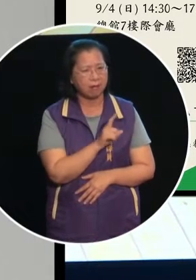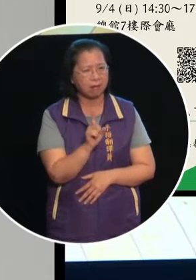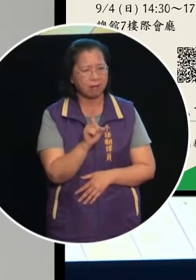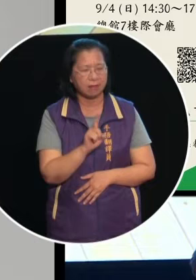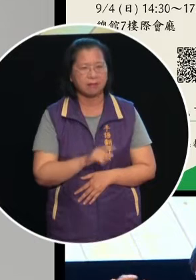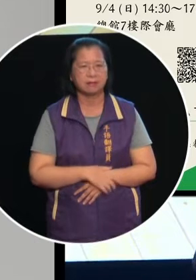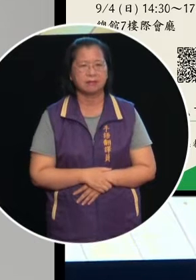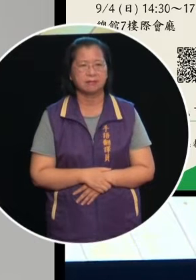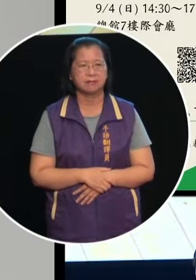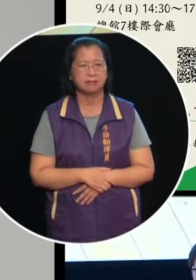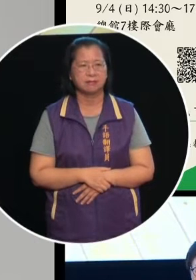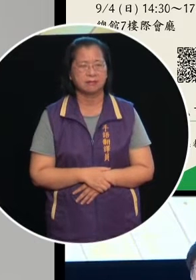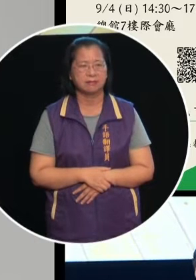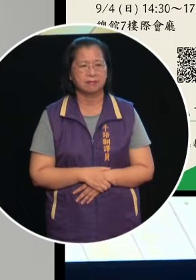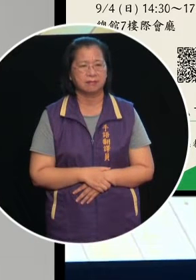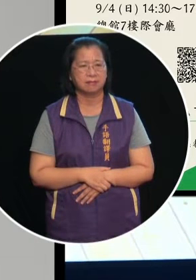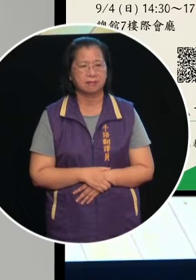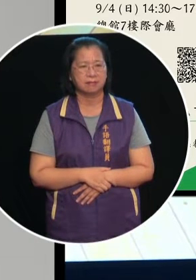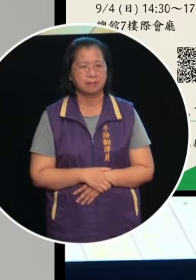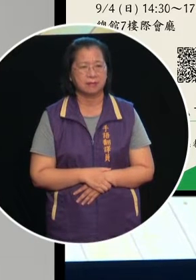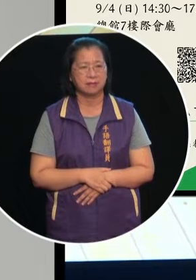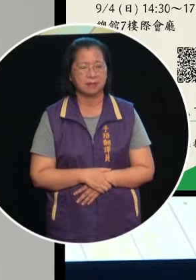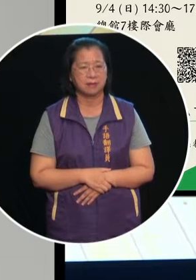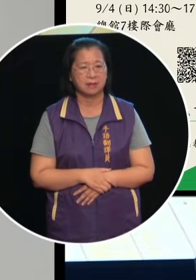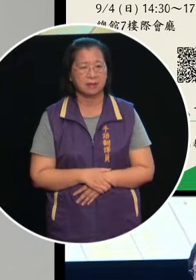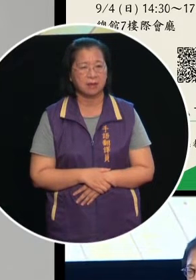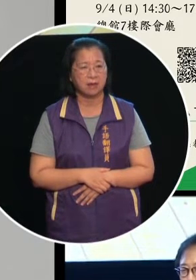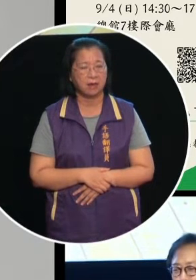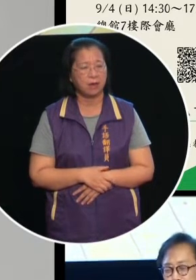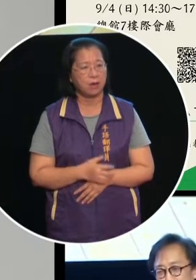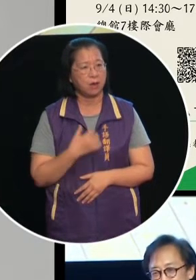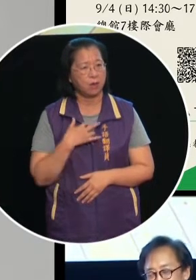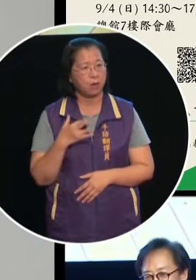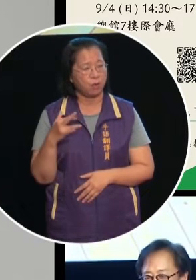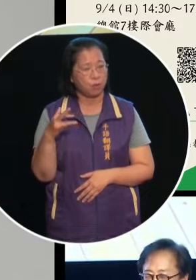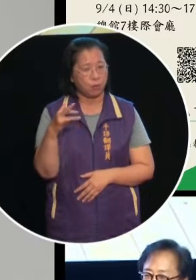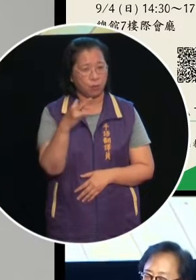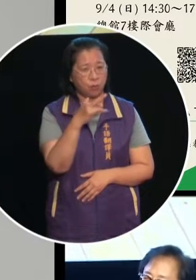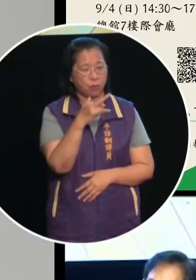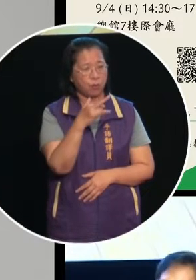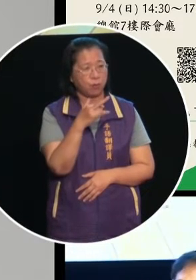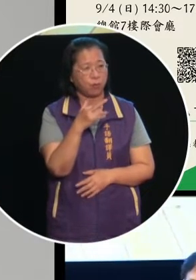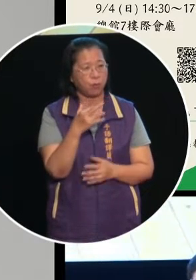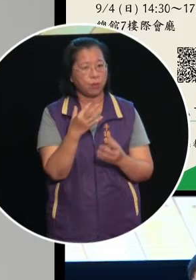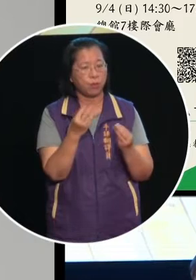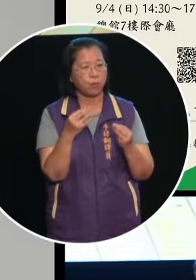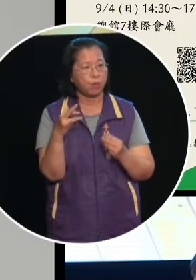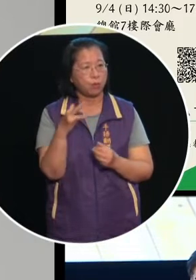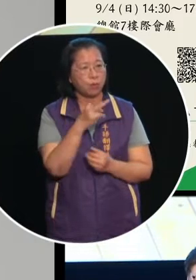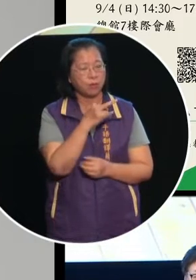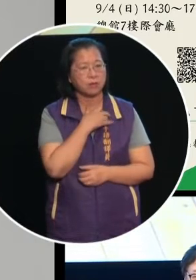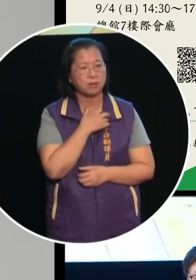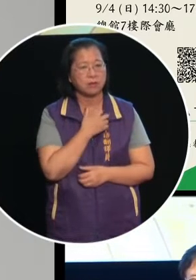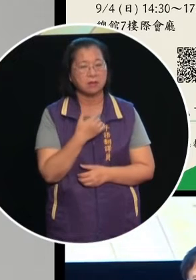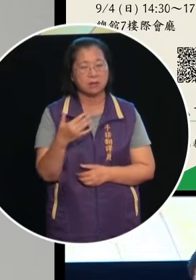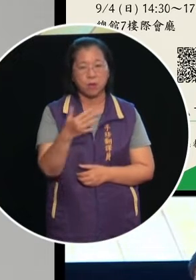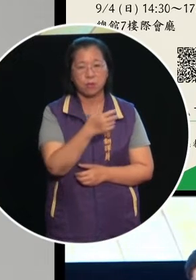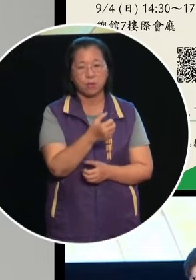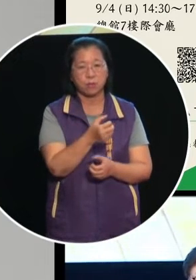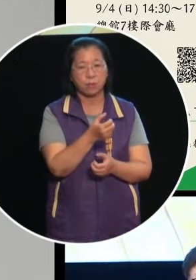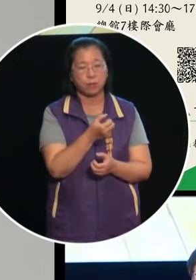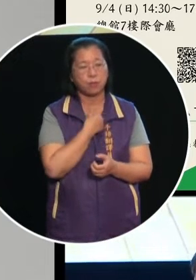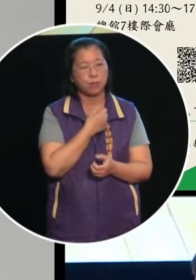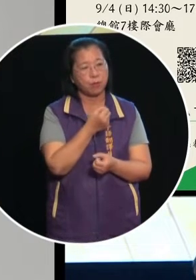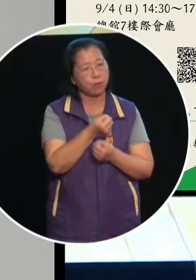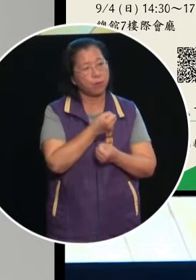有时候就海边看无人机，那我也看到台湾的节目里介绍那个有些渔民啊，抓鱼出